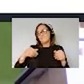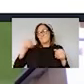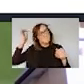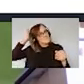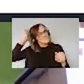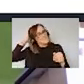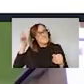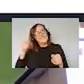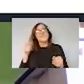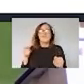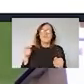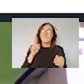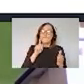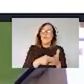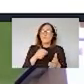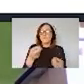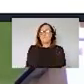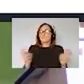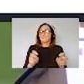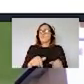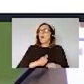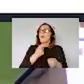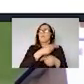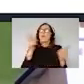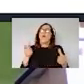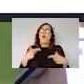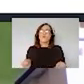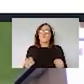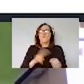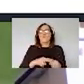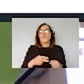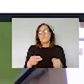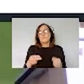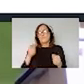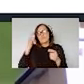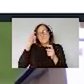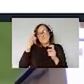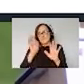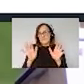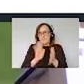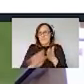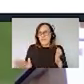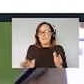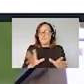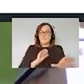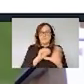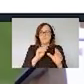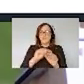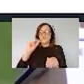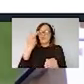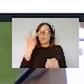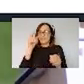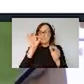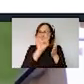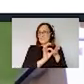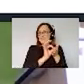głowy, że właśnie po to tworzymy, żeby oni się nie obawiali też uczestnicząc. Państwo się w ogóle nie obawiają, bo uczestniczą we wszystkich. Trzeci rysunek, drodzy